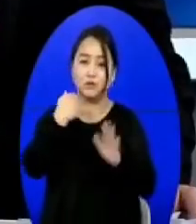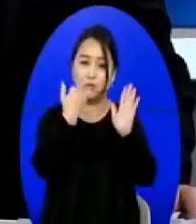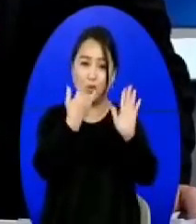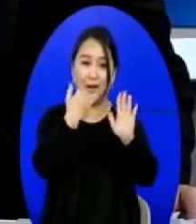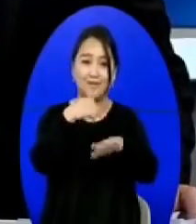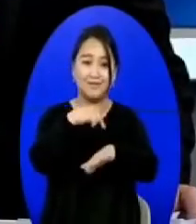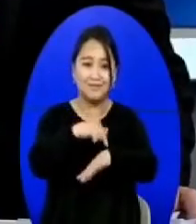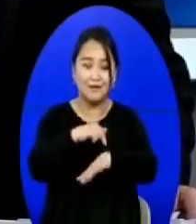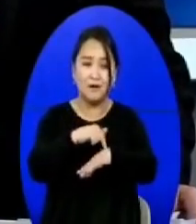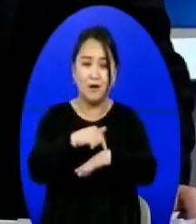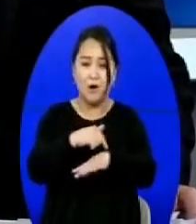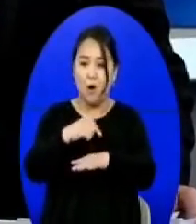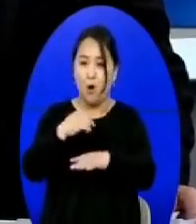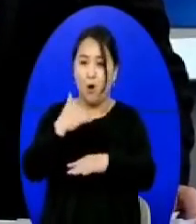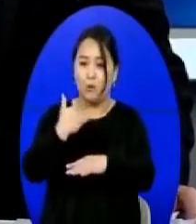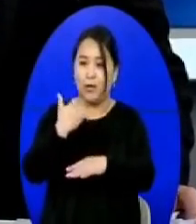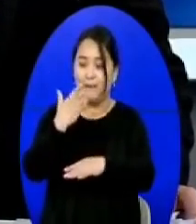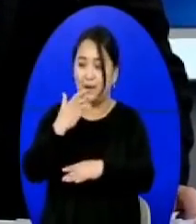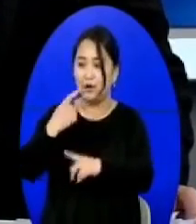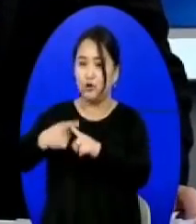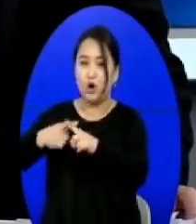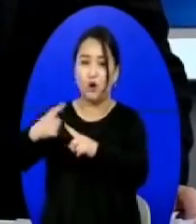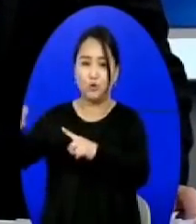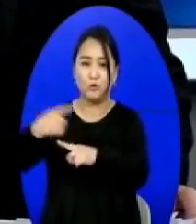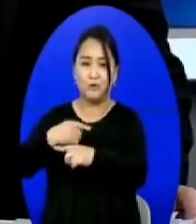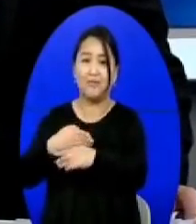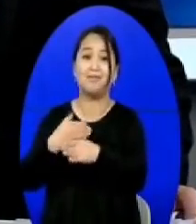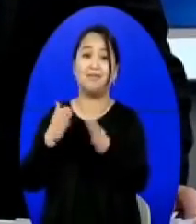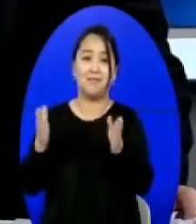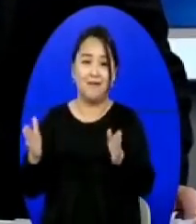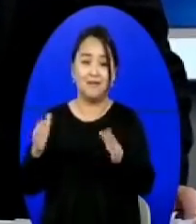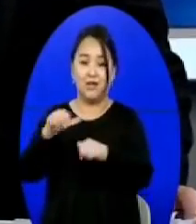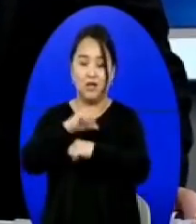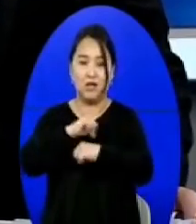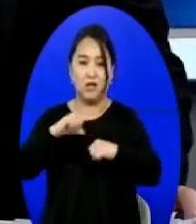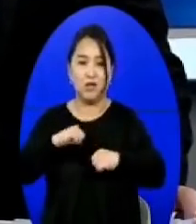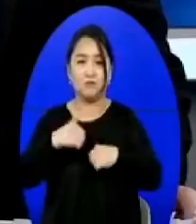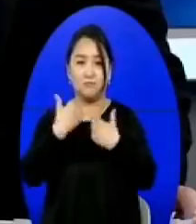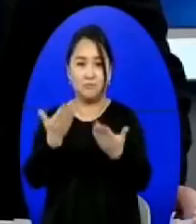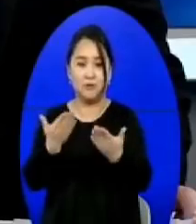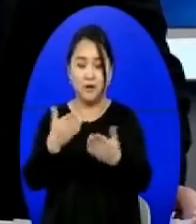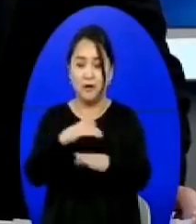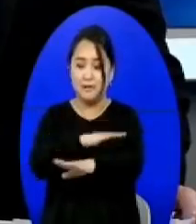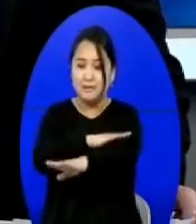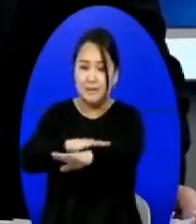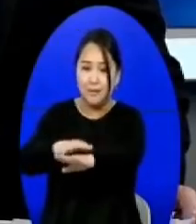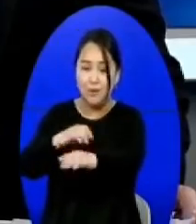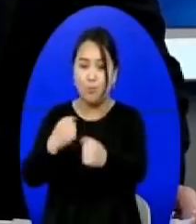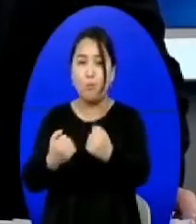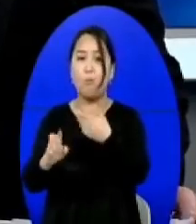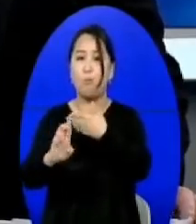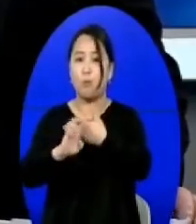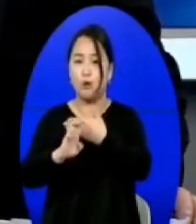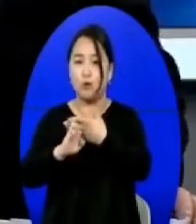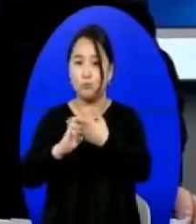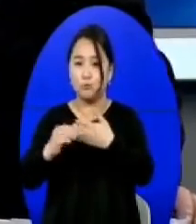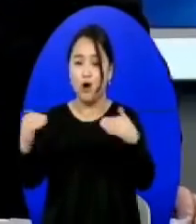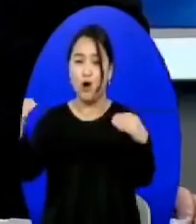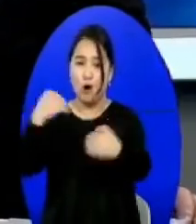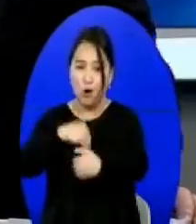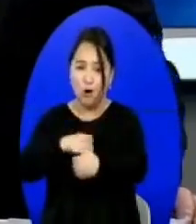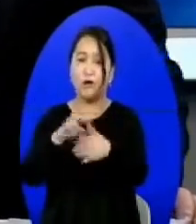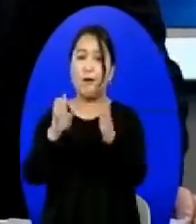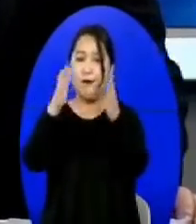хот орон нутгийн хооронд орох гарах хөдөлгөөнийг нээхтэй холбогдуулан иргэд та бүхэн замын хөдөлгөөнд болгоомжтой оролцохыг анхааруулж байна.